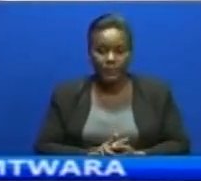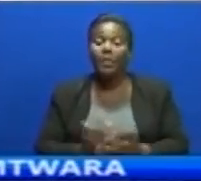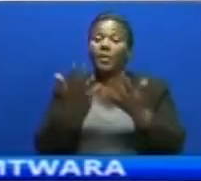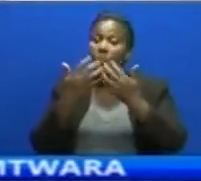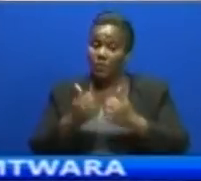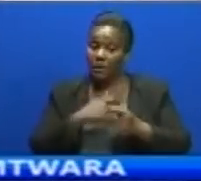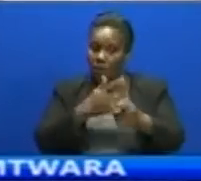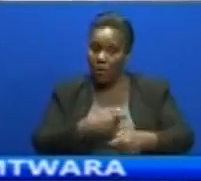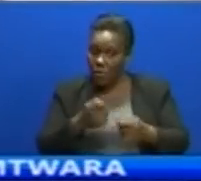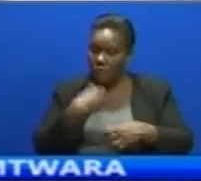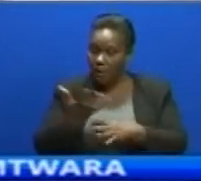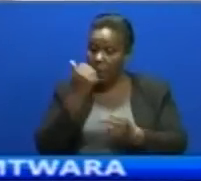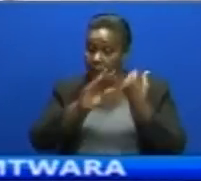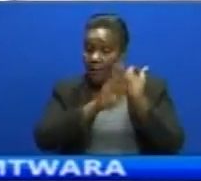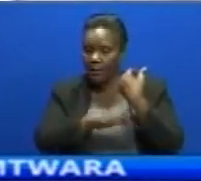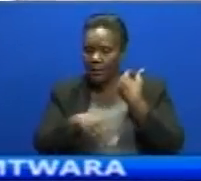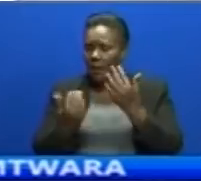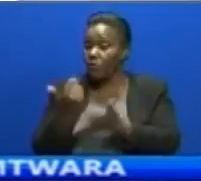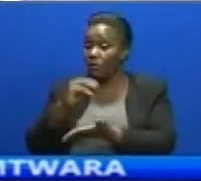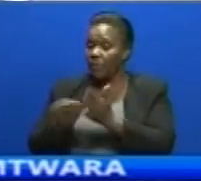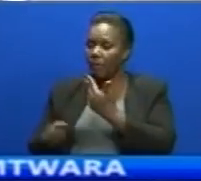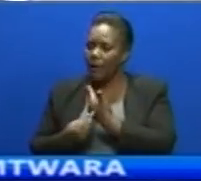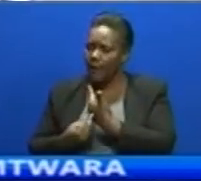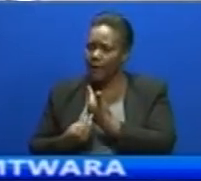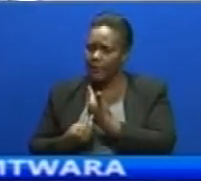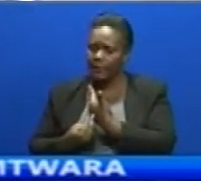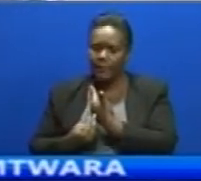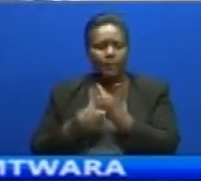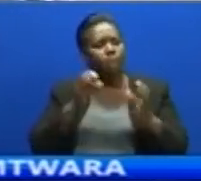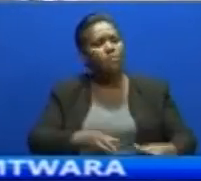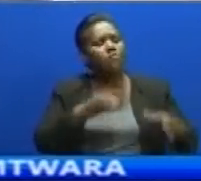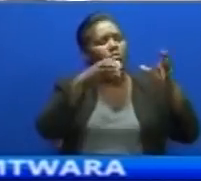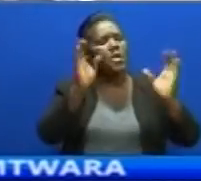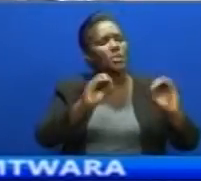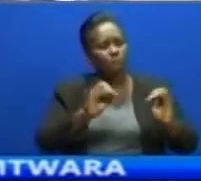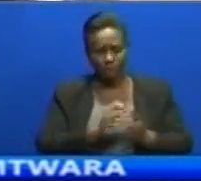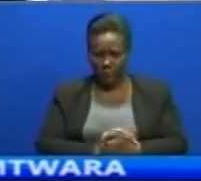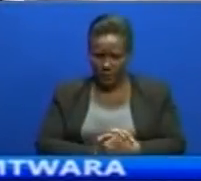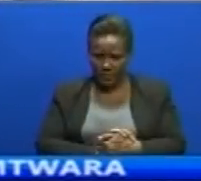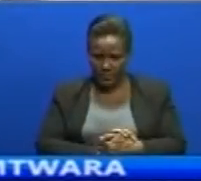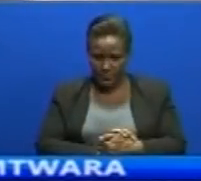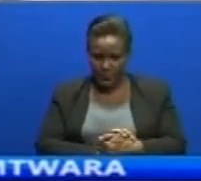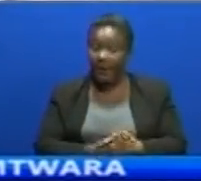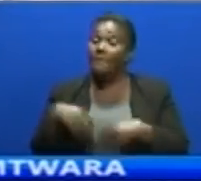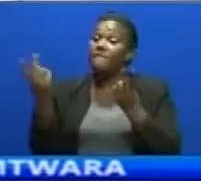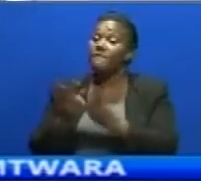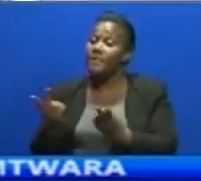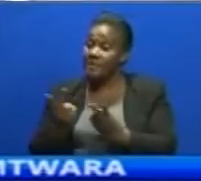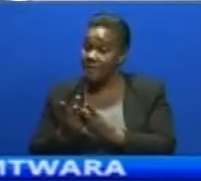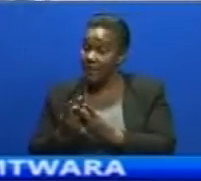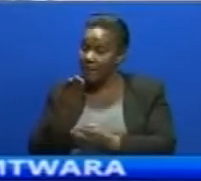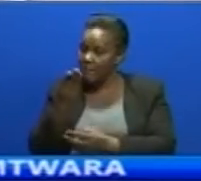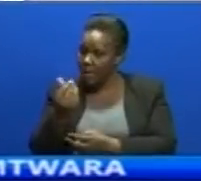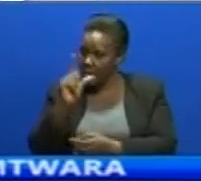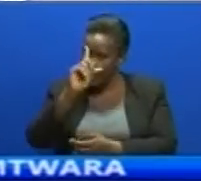hasara kufuatana na ucheleweshwaji wa kupeleka korosho zao magalani, la ususwaji wa bei au wanunuzi